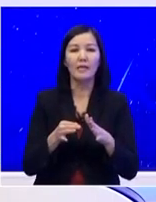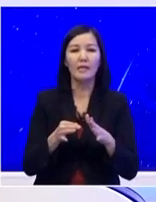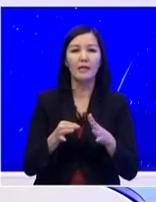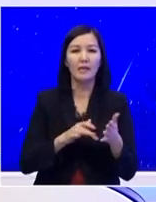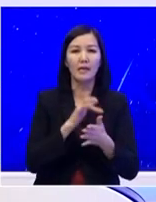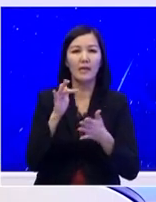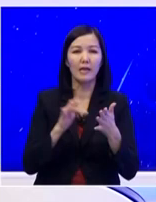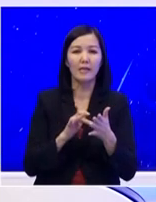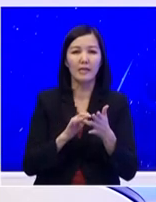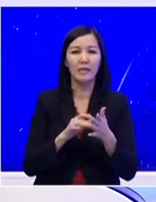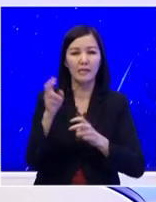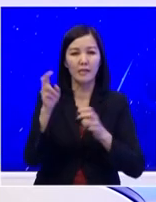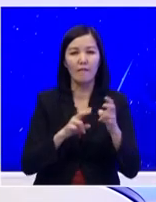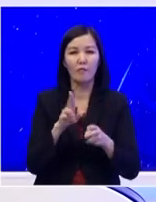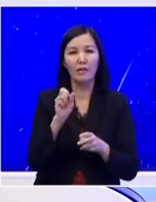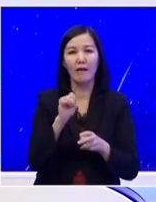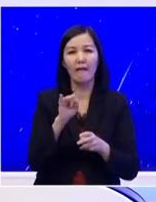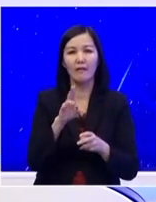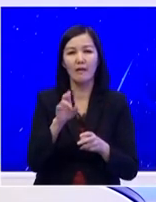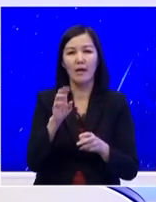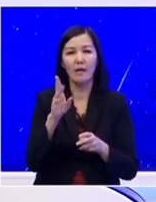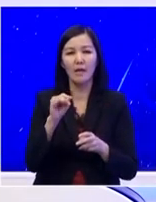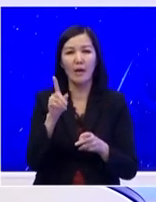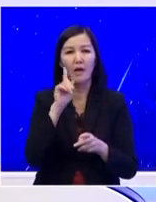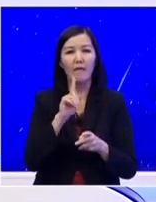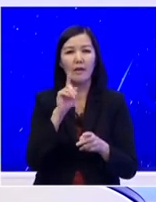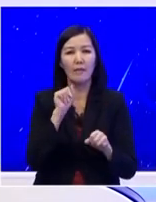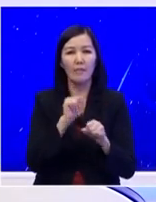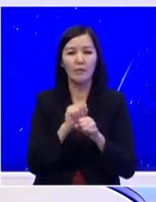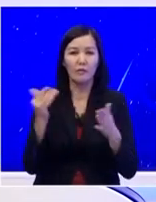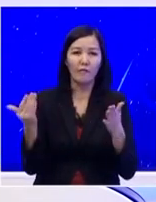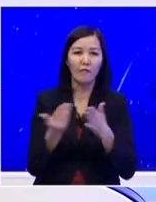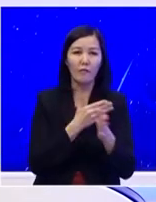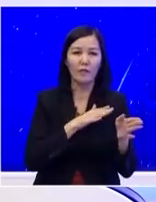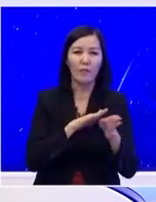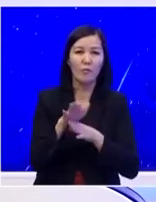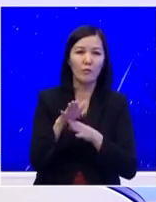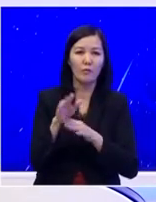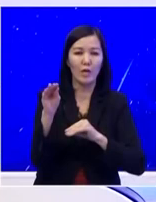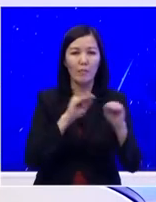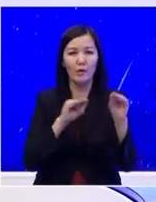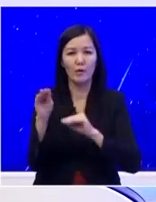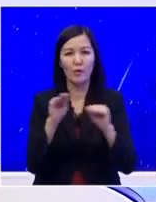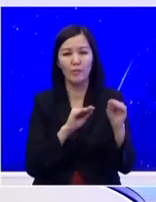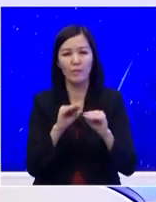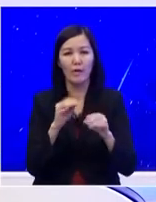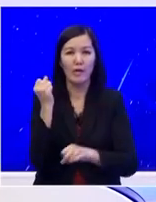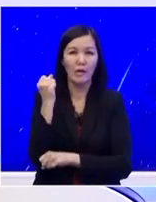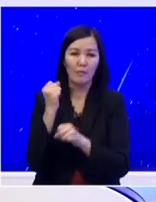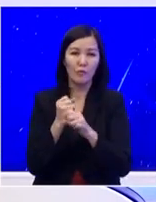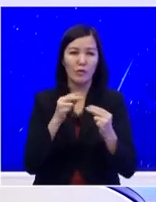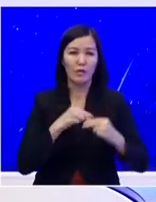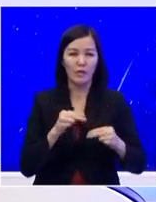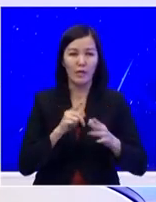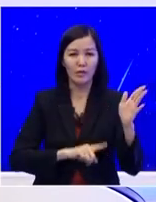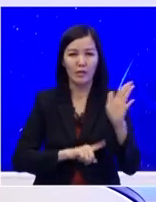из градообразующих – завод Кайнар АКБ. После временного простоя вновь наполнился гулом оборудования и голосами работников.